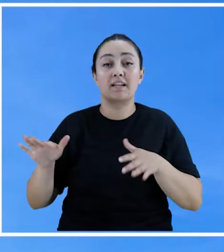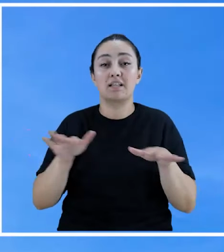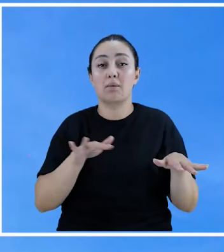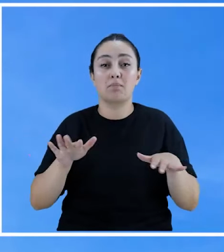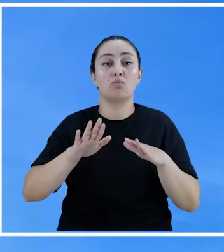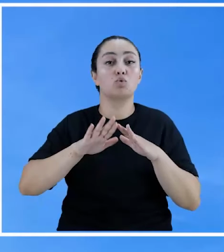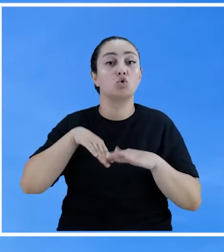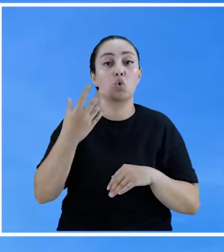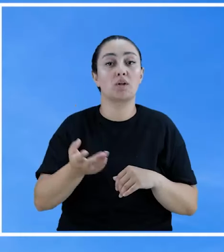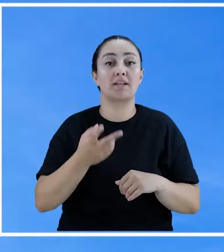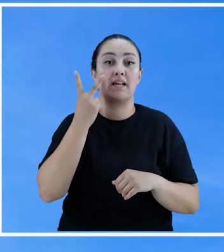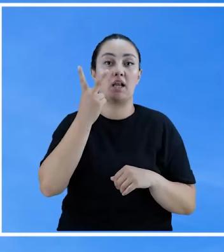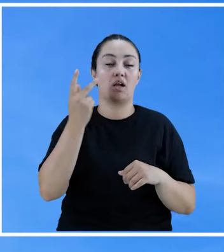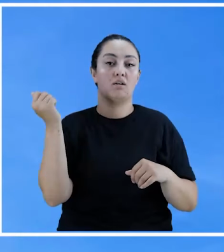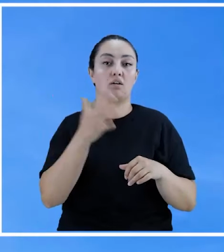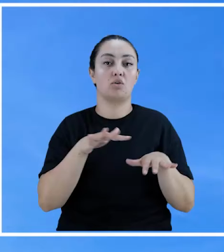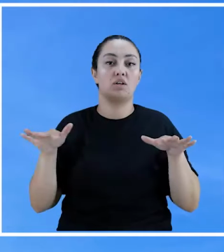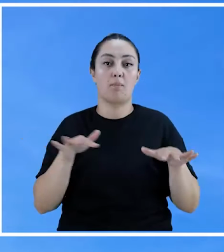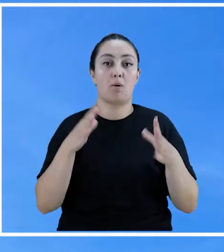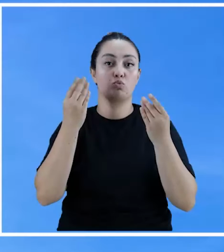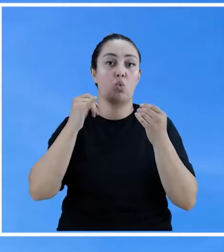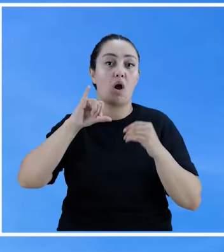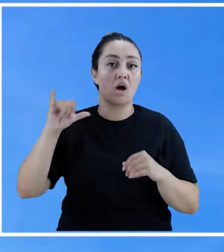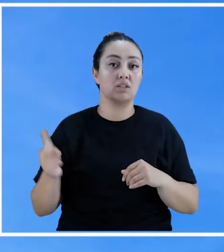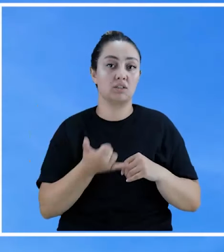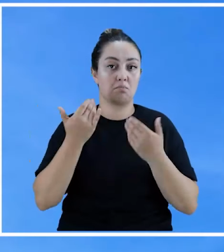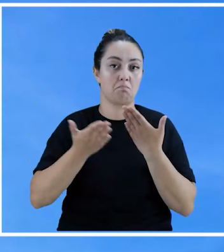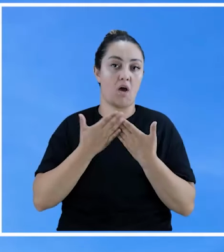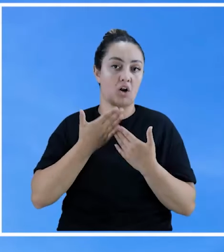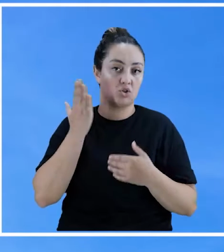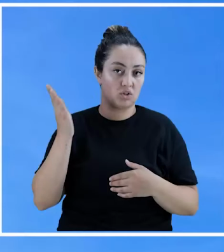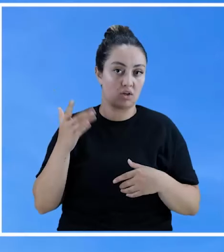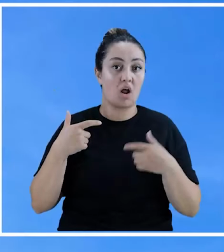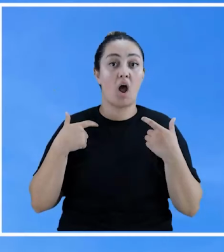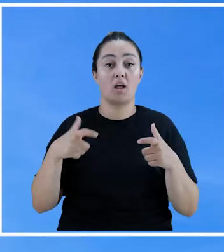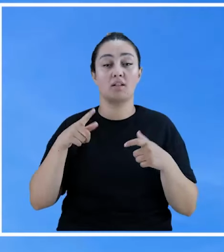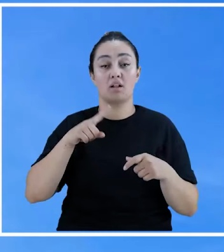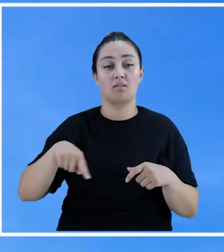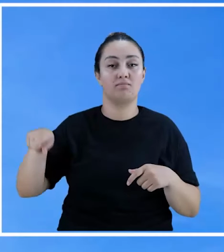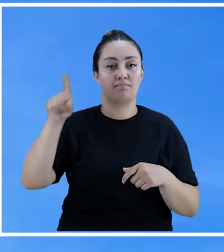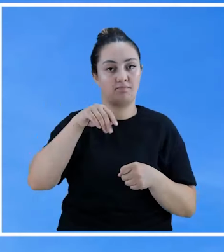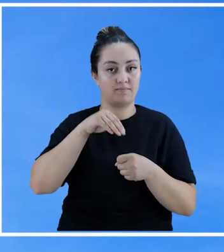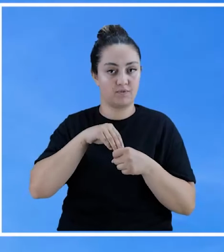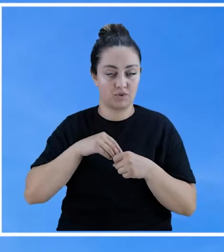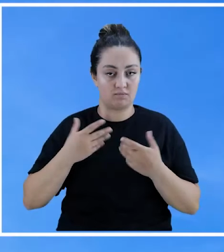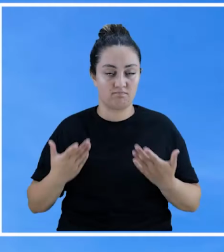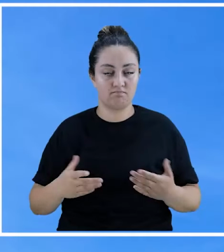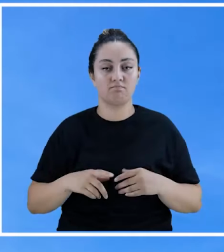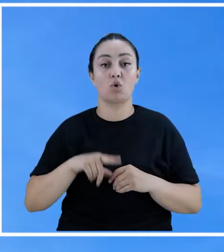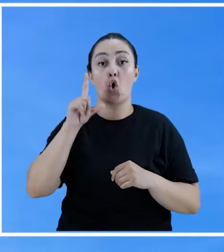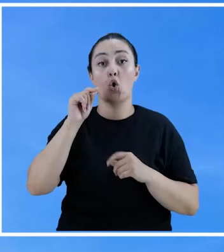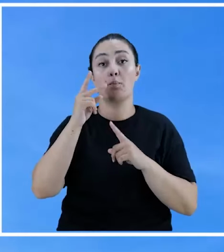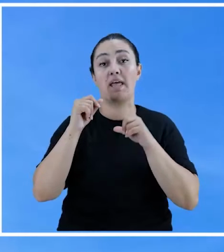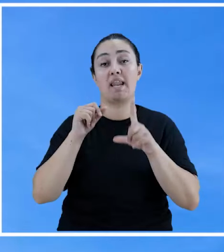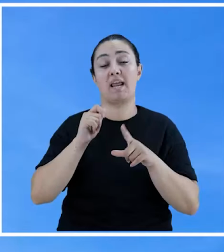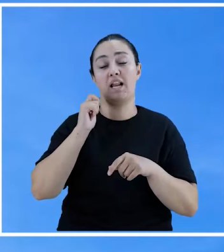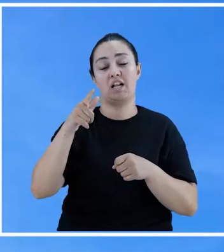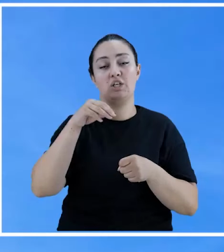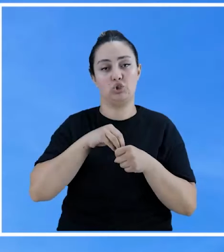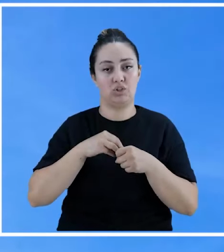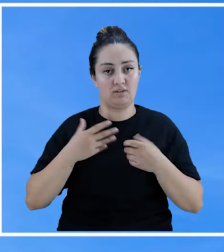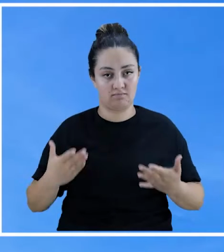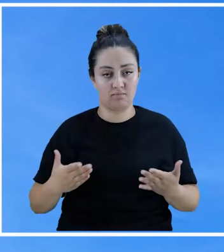ağır depremlerden sonra, çünkü iki tane çok büyük deprem yaşadık biz Maraş'ta, Hatay 11 ile etkiledi. Şimdi bu